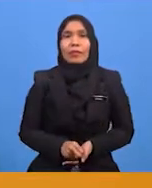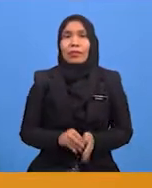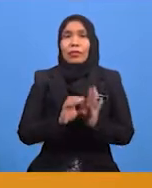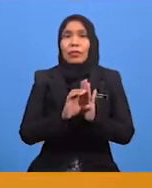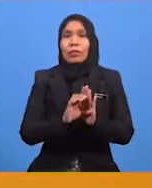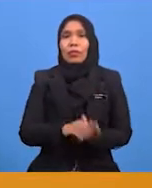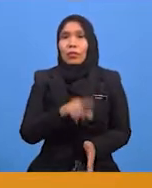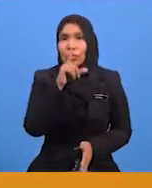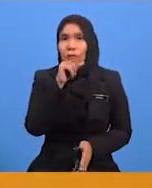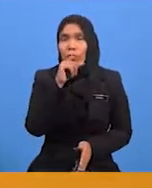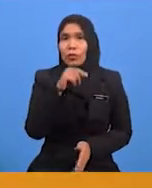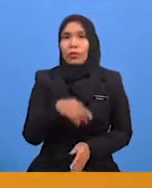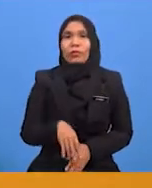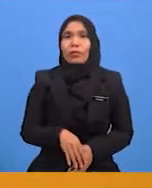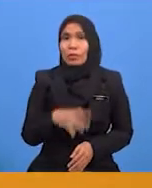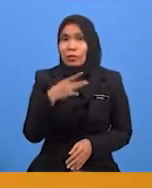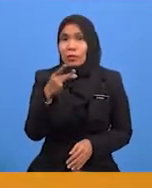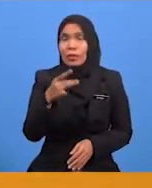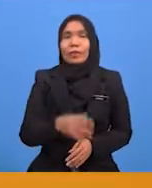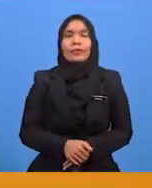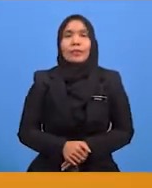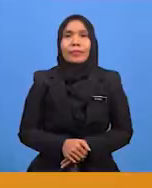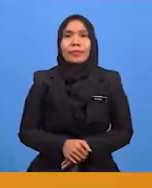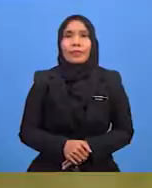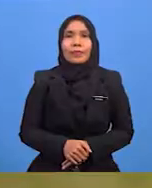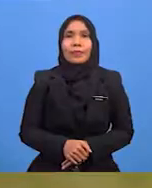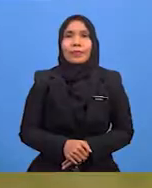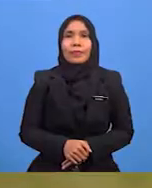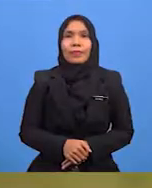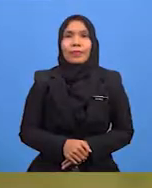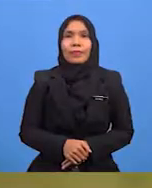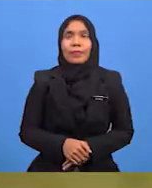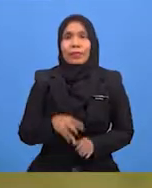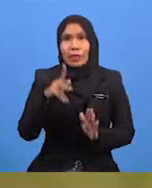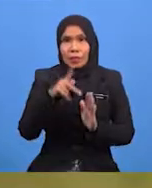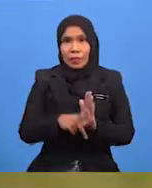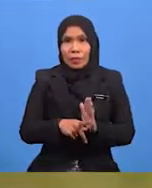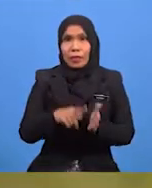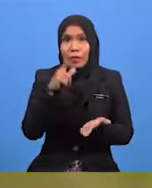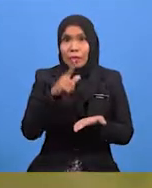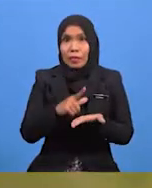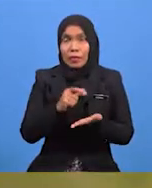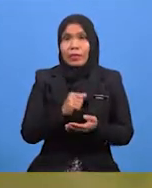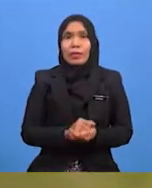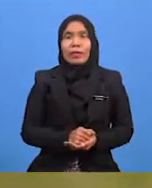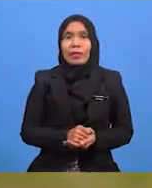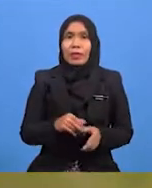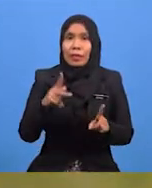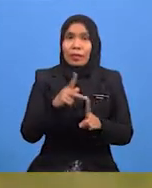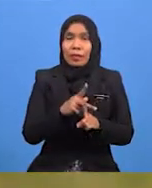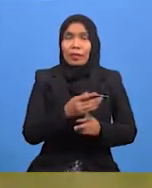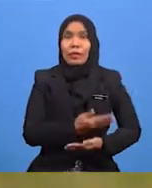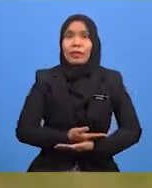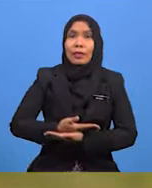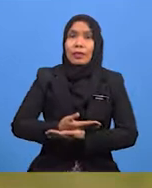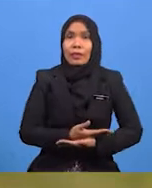putih. Burung putih dalam sajak ini merupakan perlambangan kepada anak